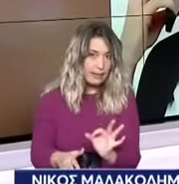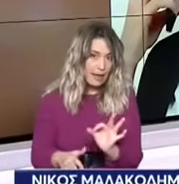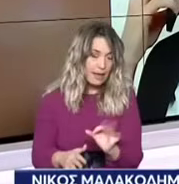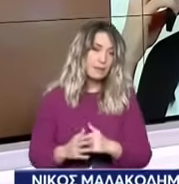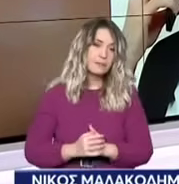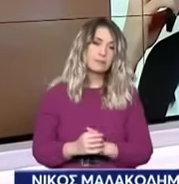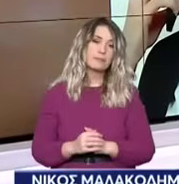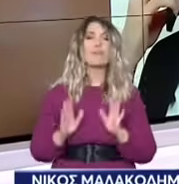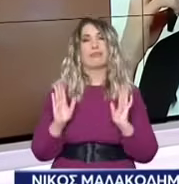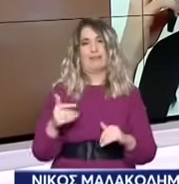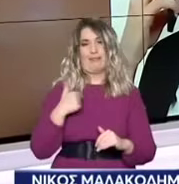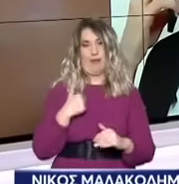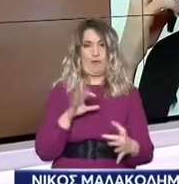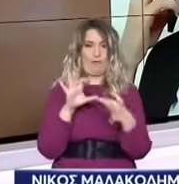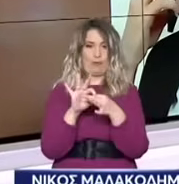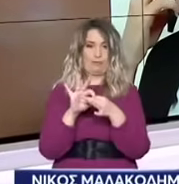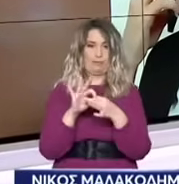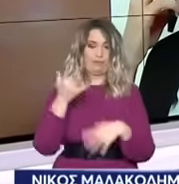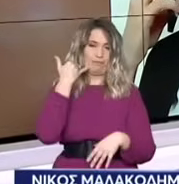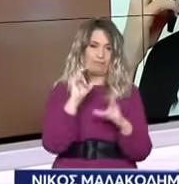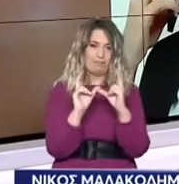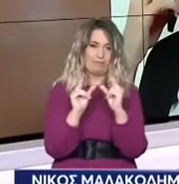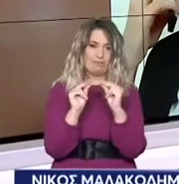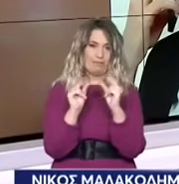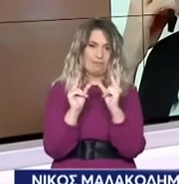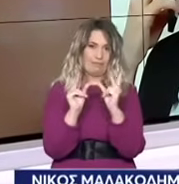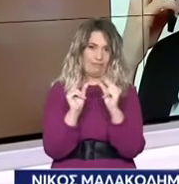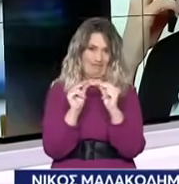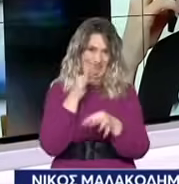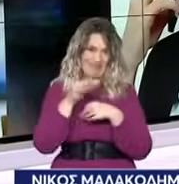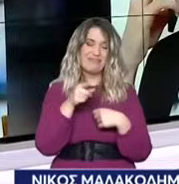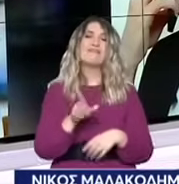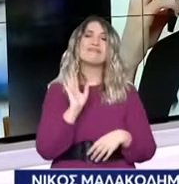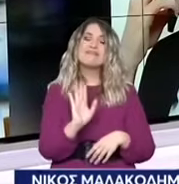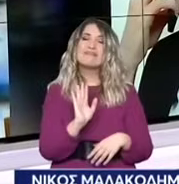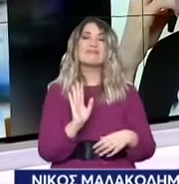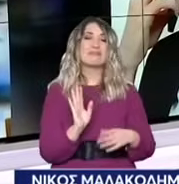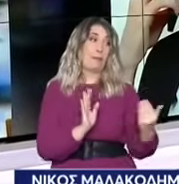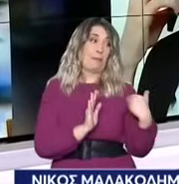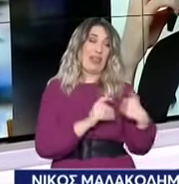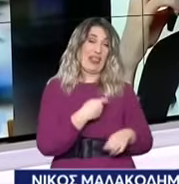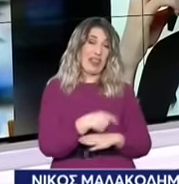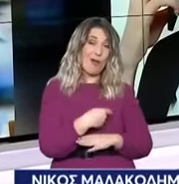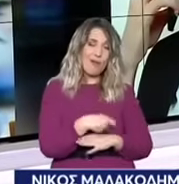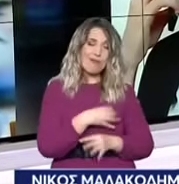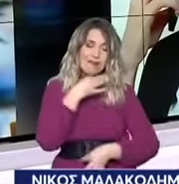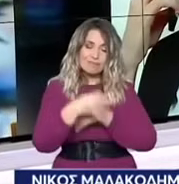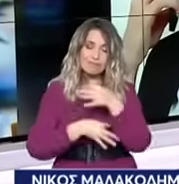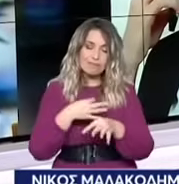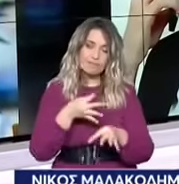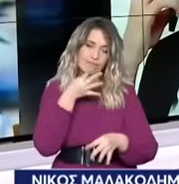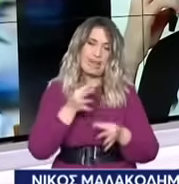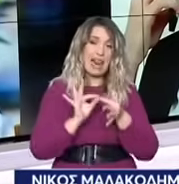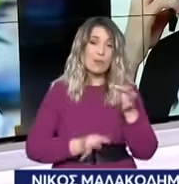με συμβούλευσαν πριν πω στο να βγω είναι ότι δεν θέλω να δώσω λεπτομέρειες για την δικογραφία. Είναι... Δηλαδή, και αυτό το κάνουμε λόγω της φιλικής